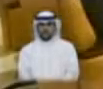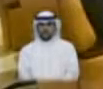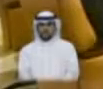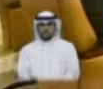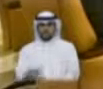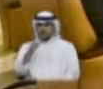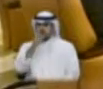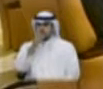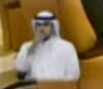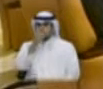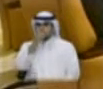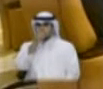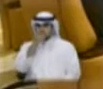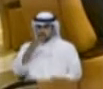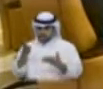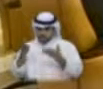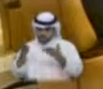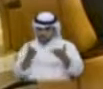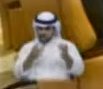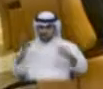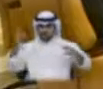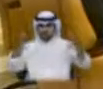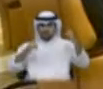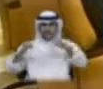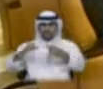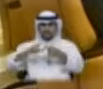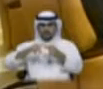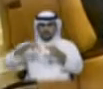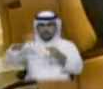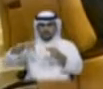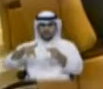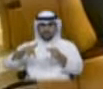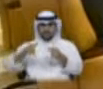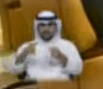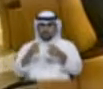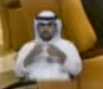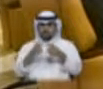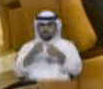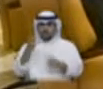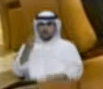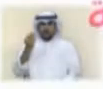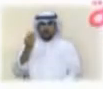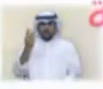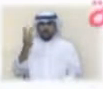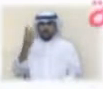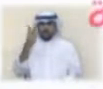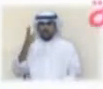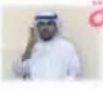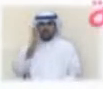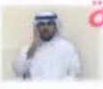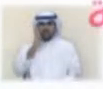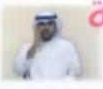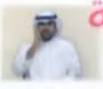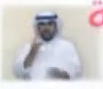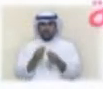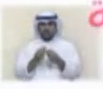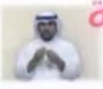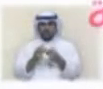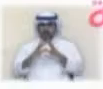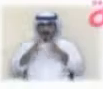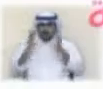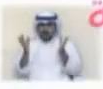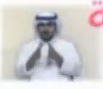استضافت قطر الاجتماع 32 لمجلس وزراء الشؤون الاجتماعية بدول مجلس